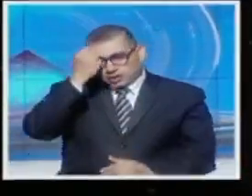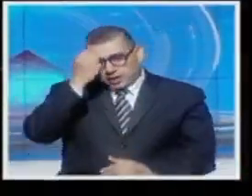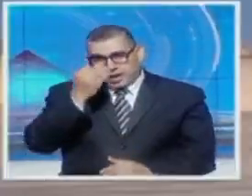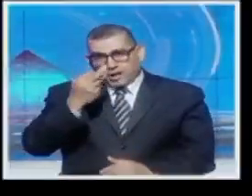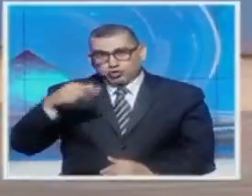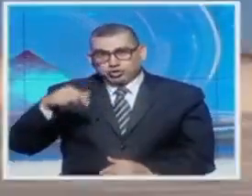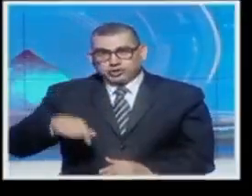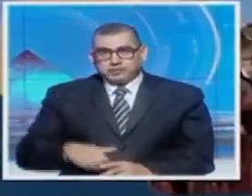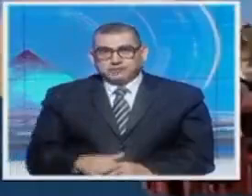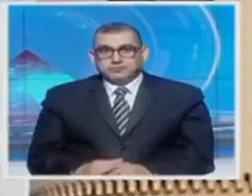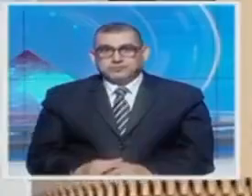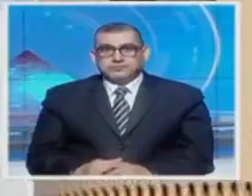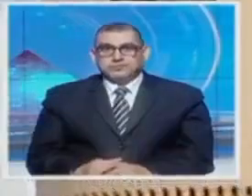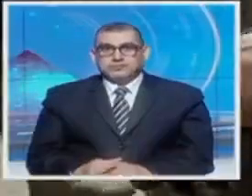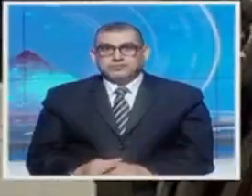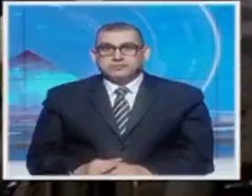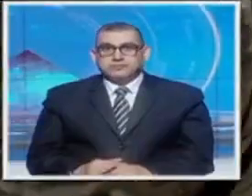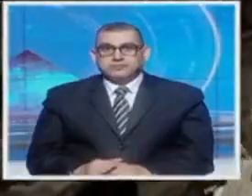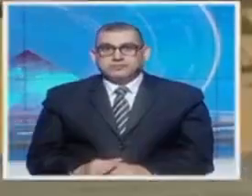2023